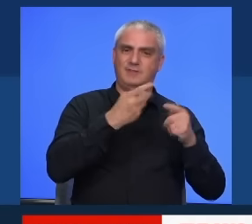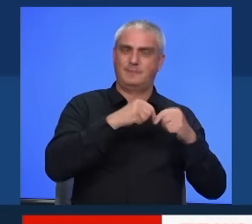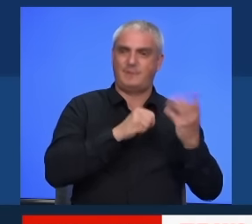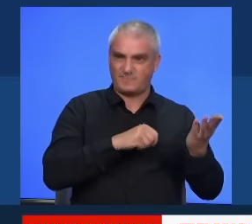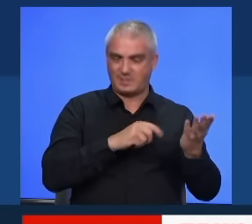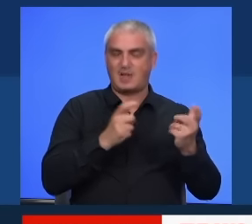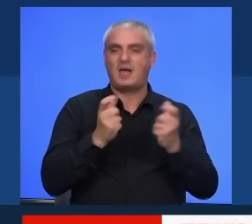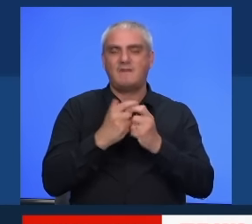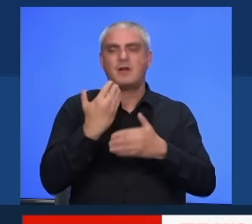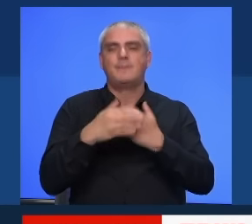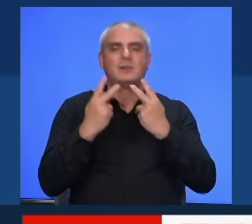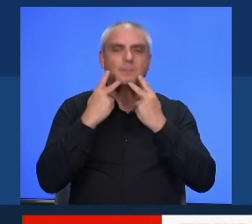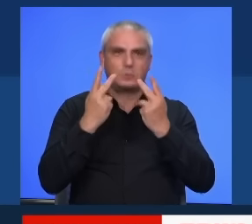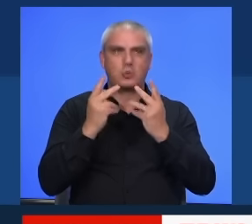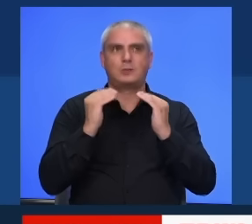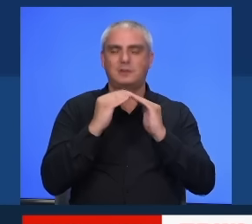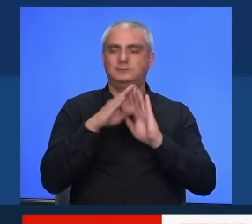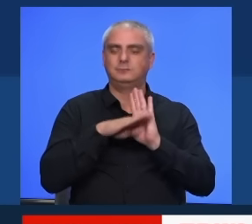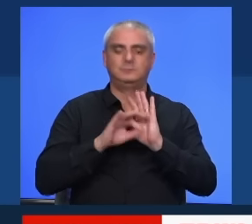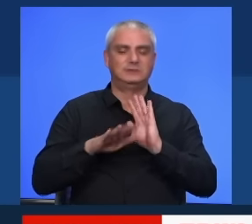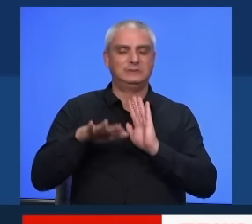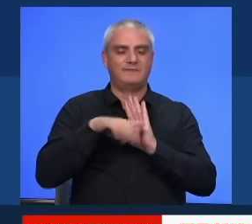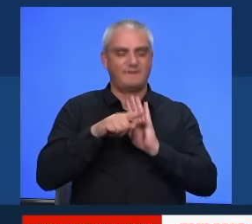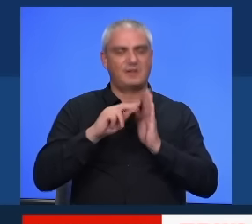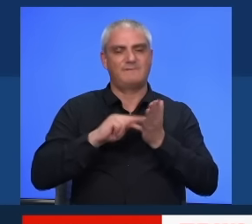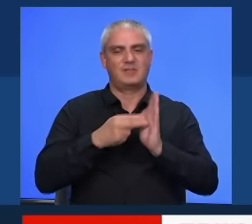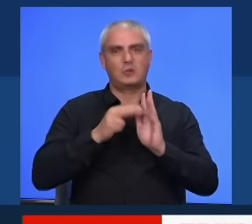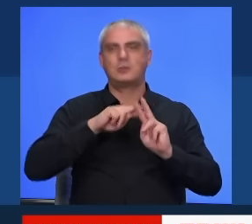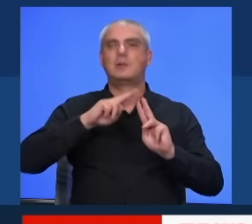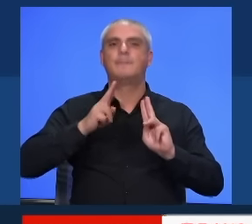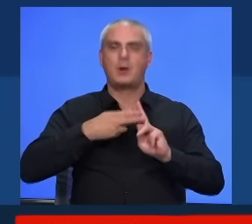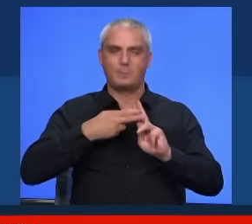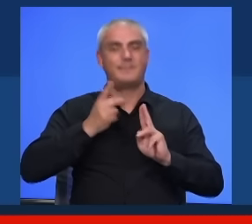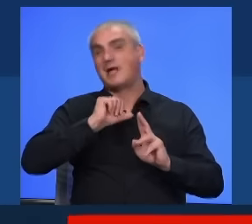החברה מקדמת פתרונות שעומדים בסטנדרטים הסביבתיים והתכנוניים הבינלאומיים המחמירים ביותר.